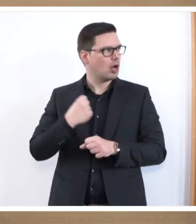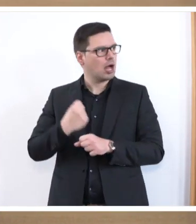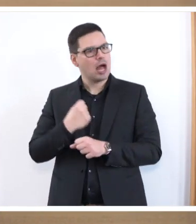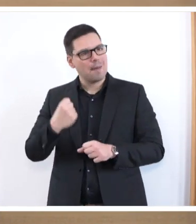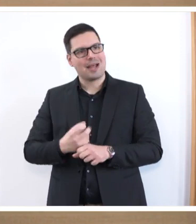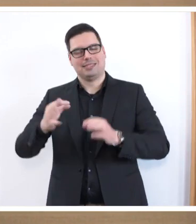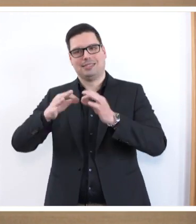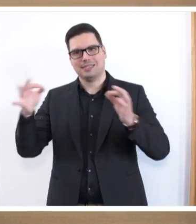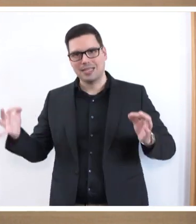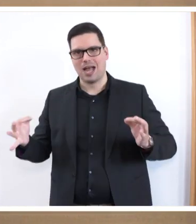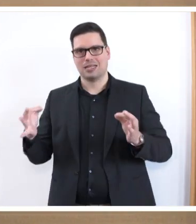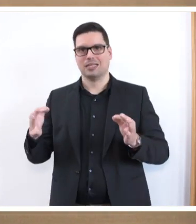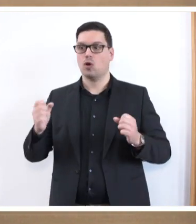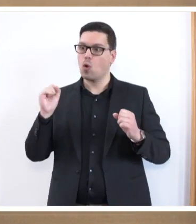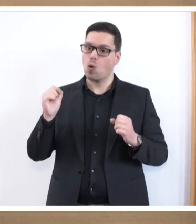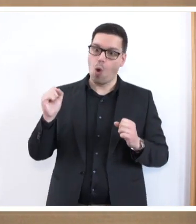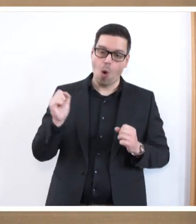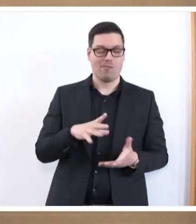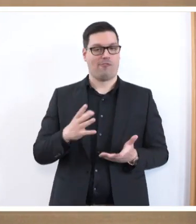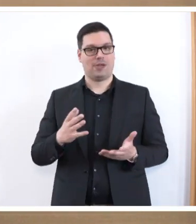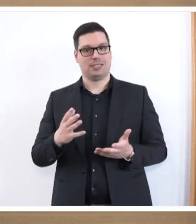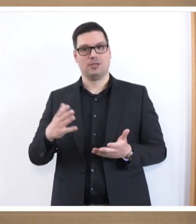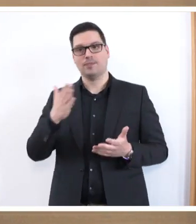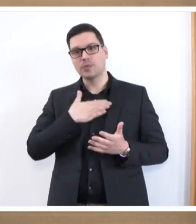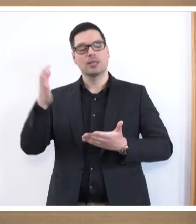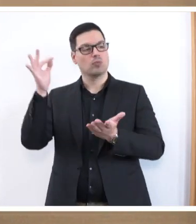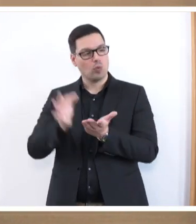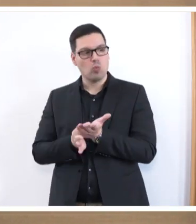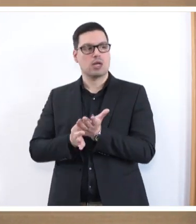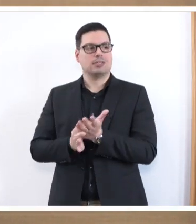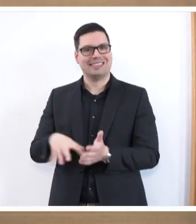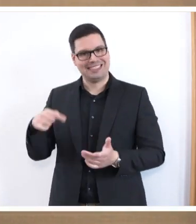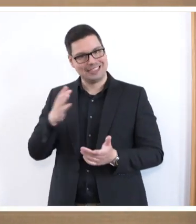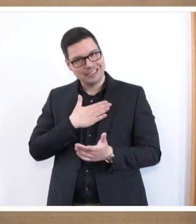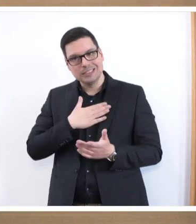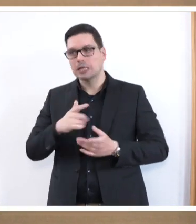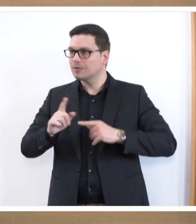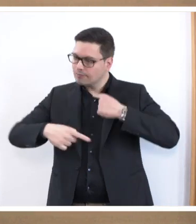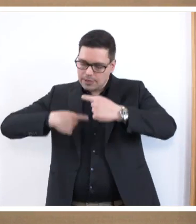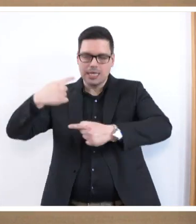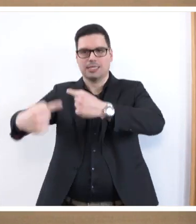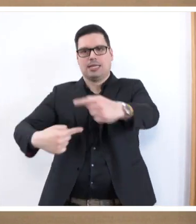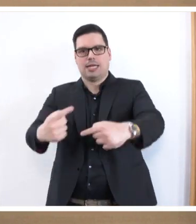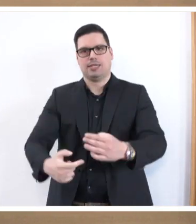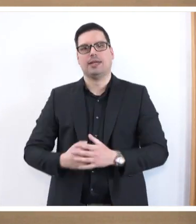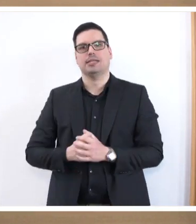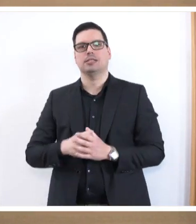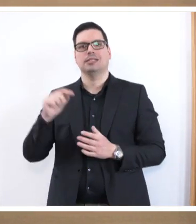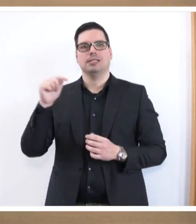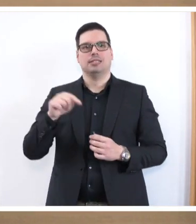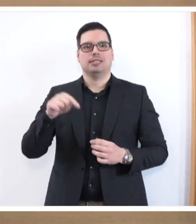entsprechend opfern, um unseren Ort, um ihren Ort weiterzuentwickeln. Und